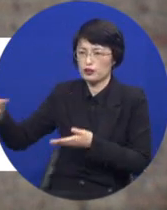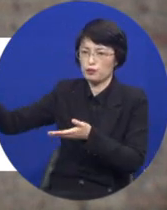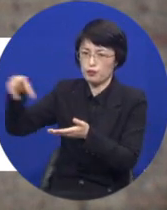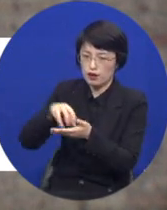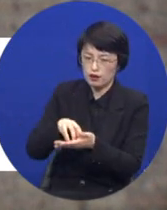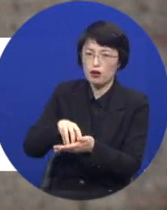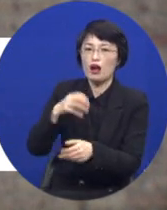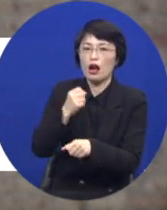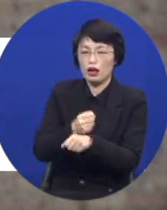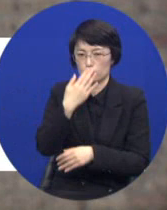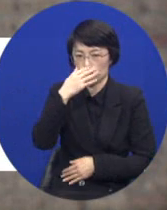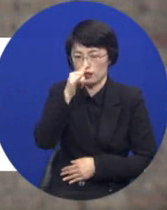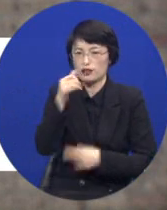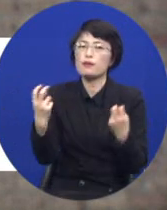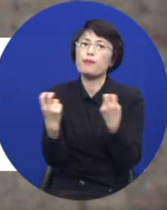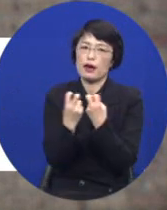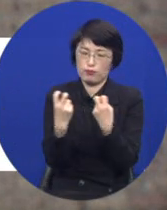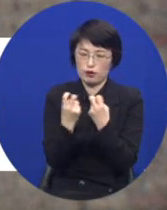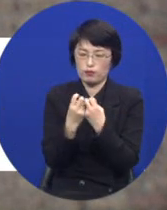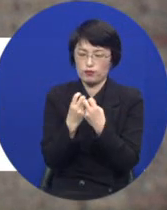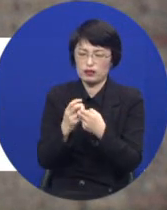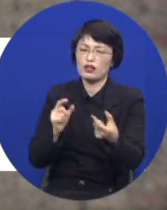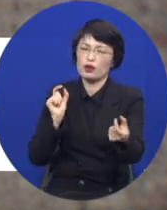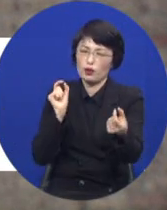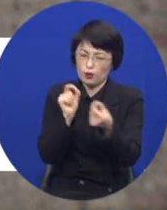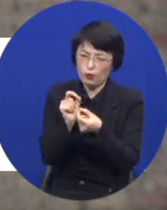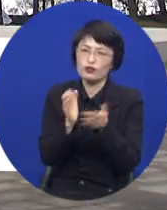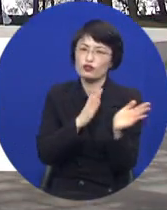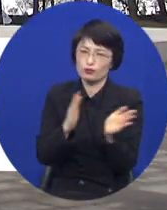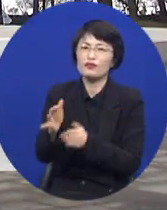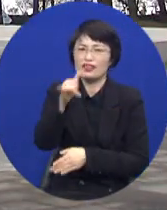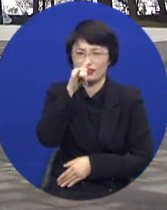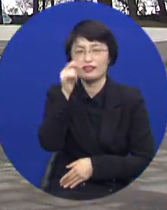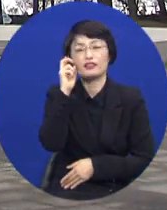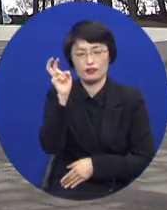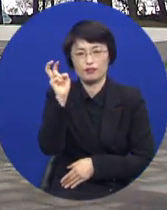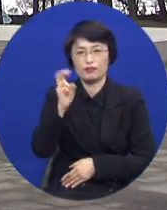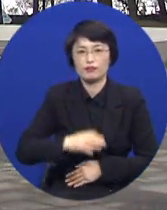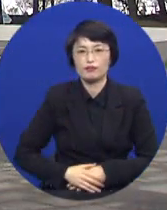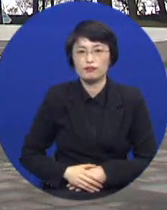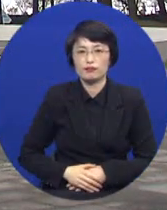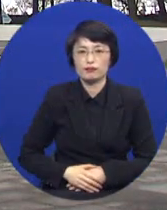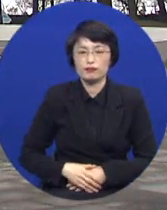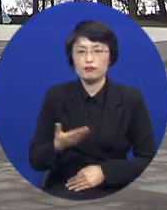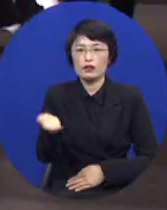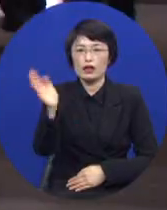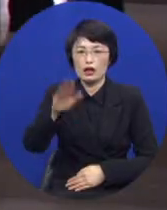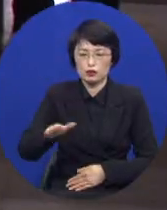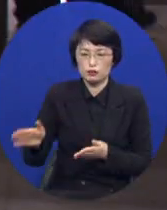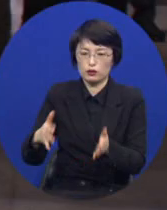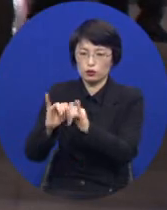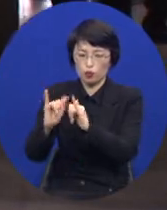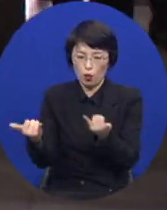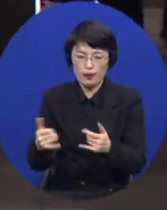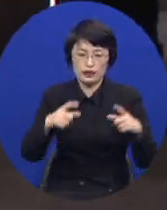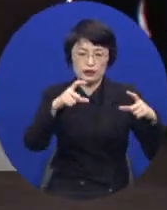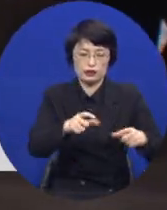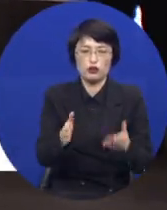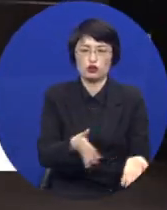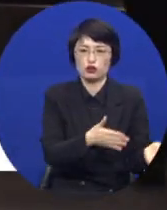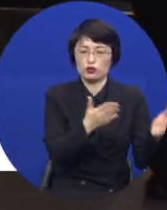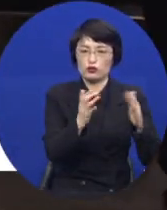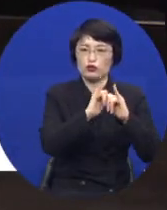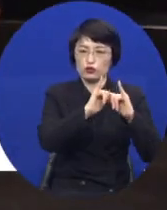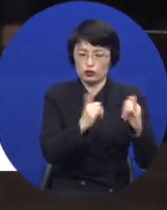하는 그런 방안을 곳 마련할 것으로 생각이 됩니다 하지만 제주 도민과 지역주민 도지사와